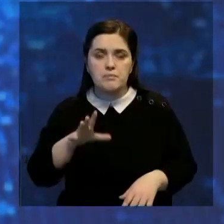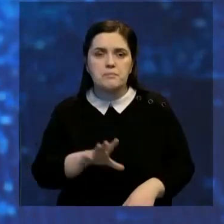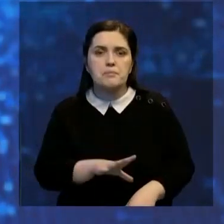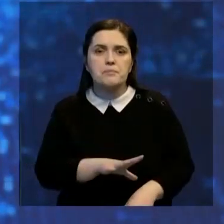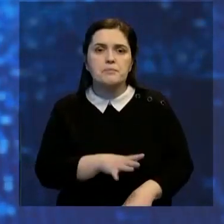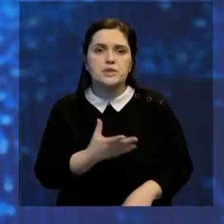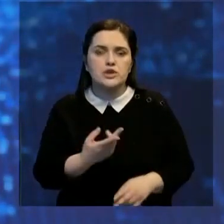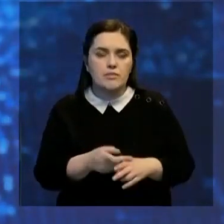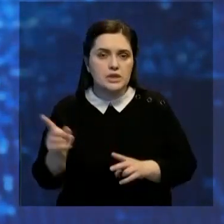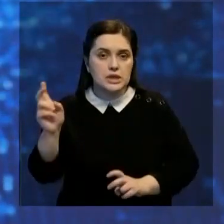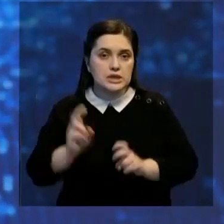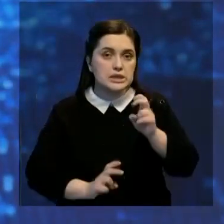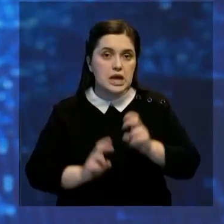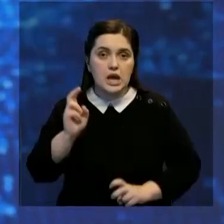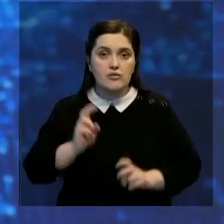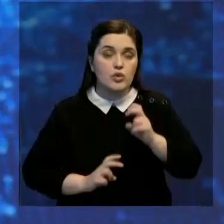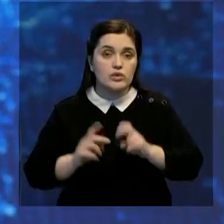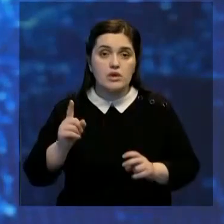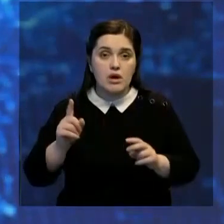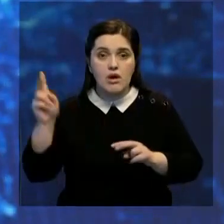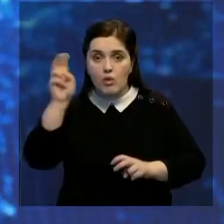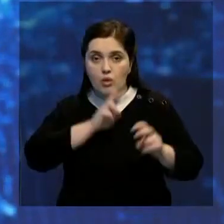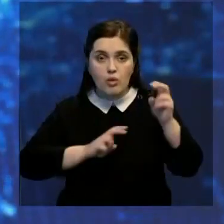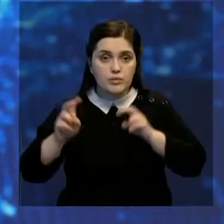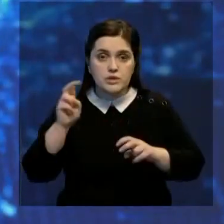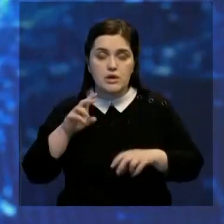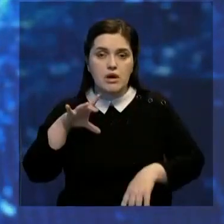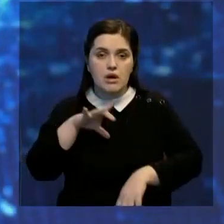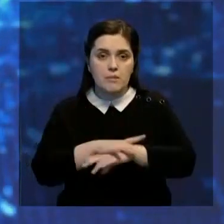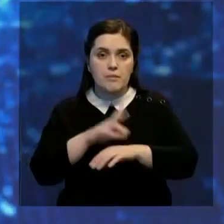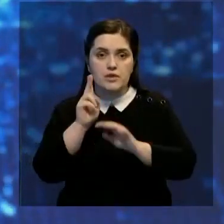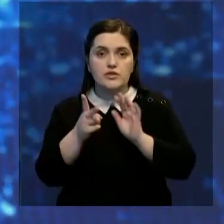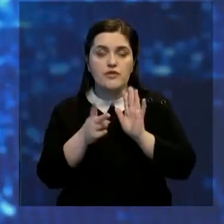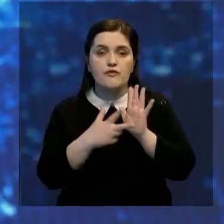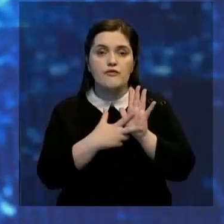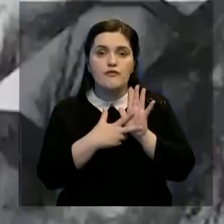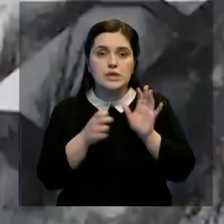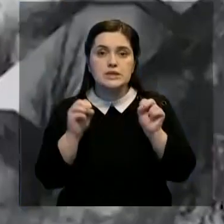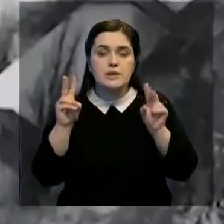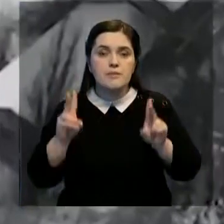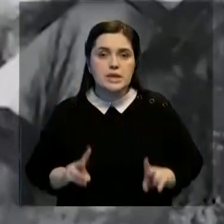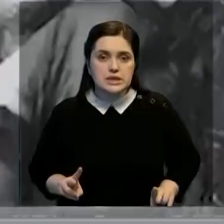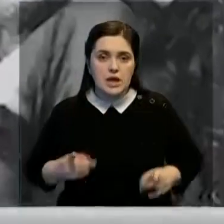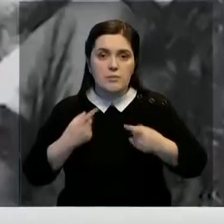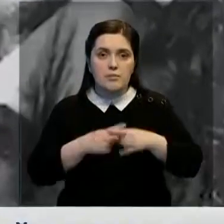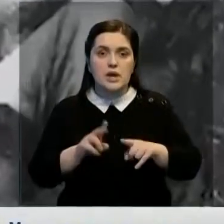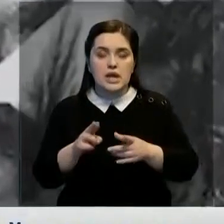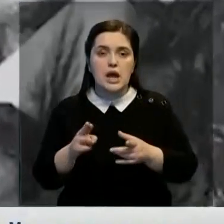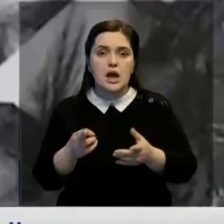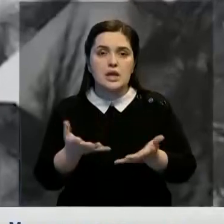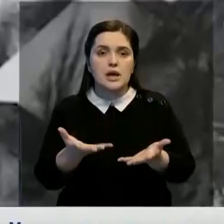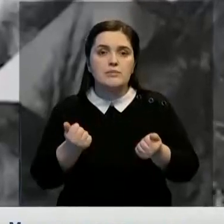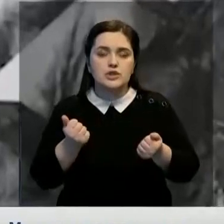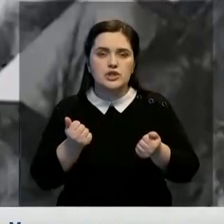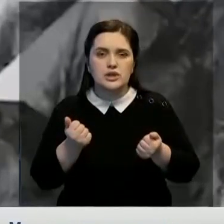суконного комбината. Во время обыска сотрудники антикоррупционного ведомства обнаружили более 2800 единиц спецоборудования для добычи